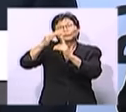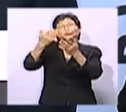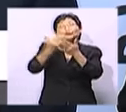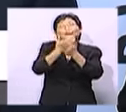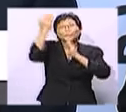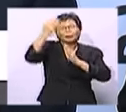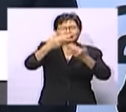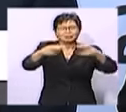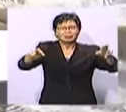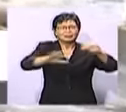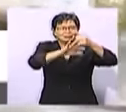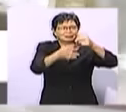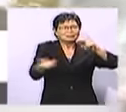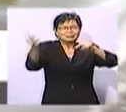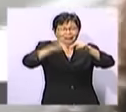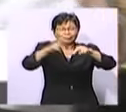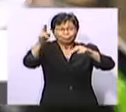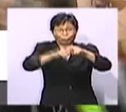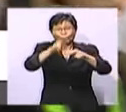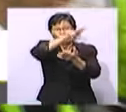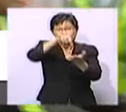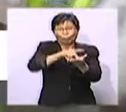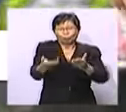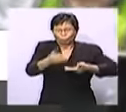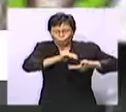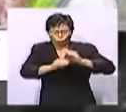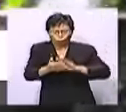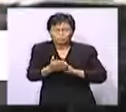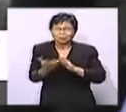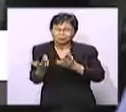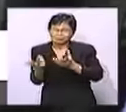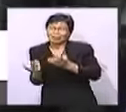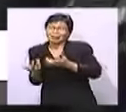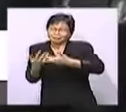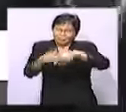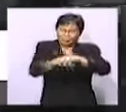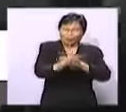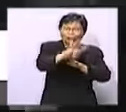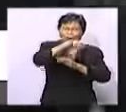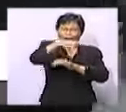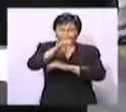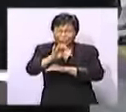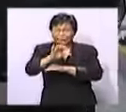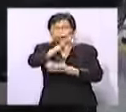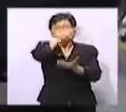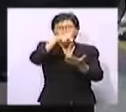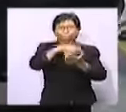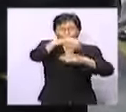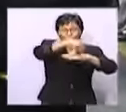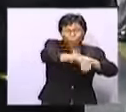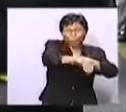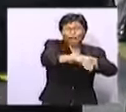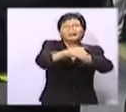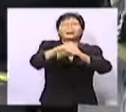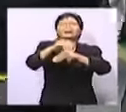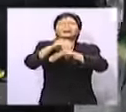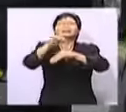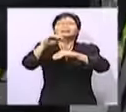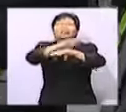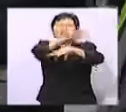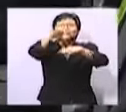Beliau melancarkan tambahan kapasiti Pusat Bungkusan Bersepadu IPC di Pusat Mil Nasional Shah Alam Selangor.